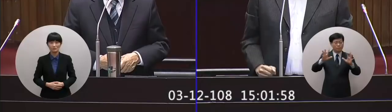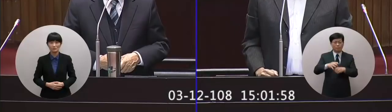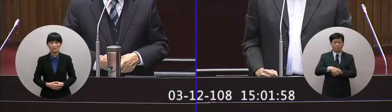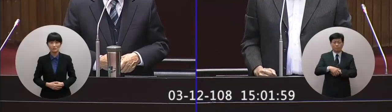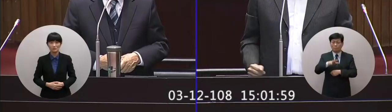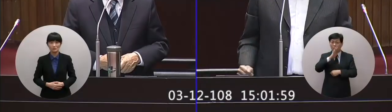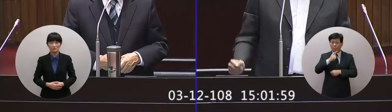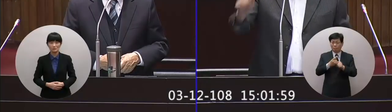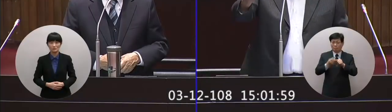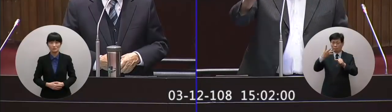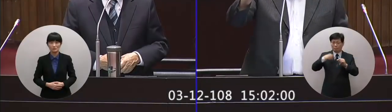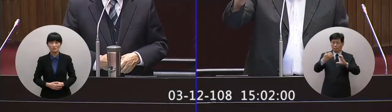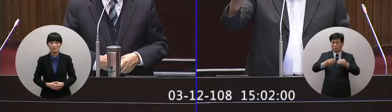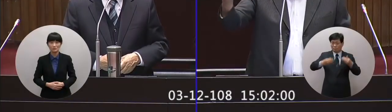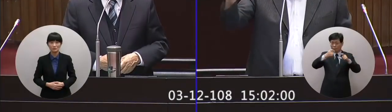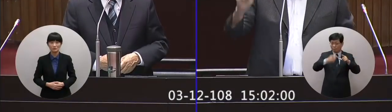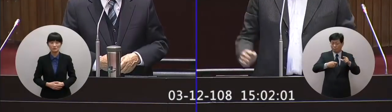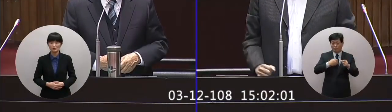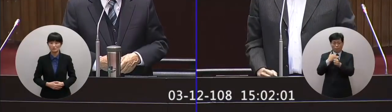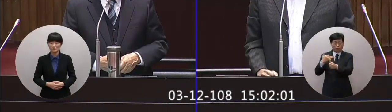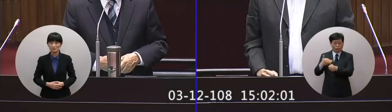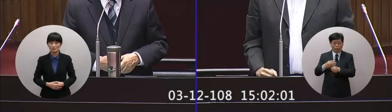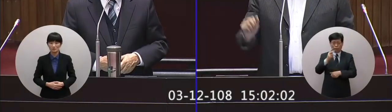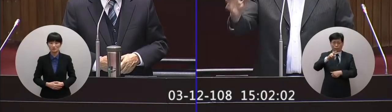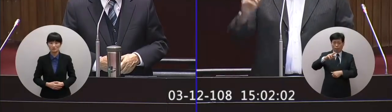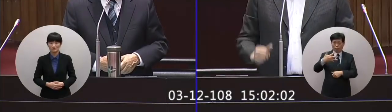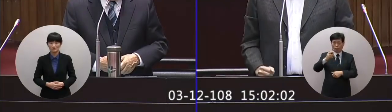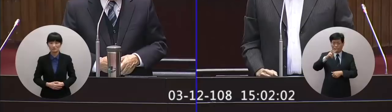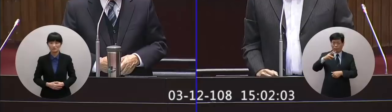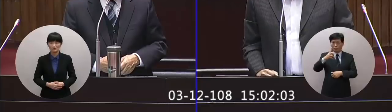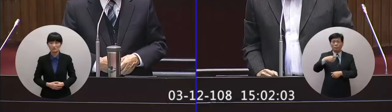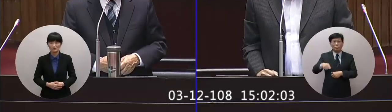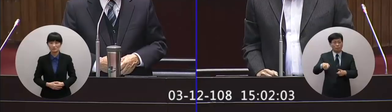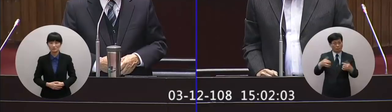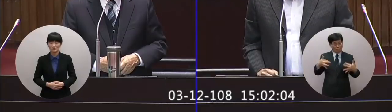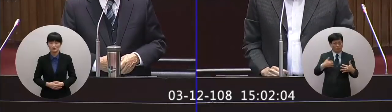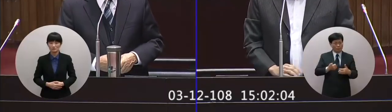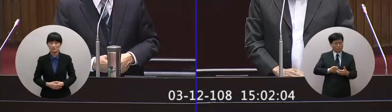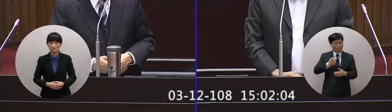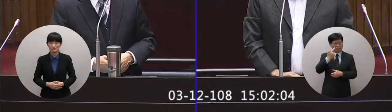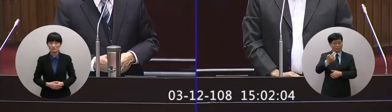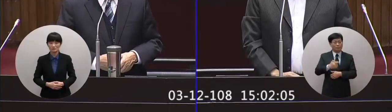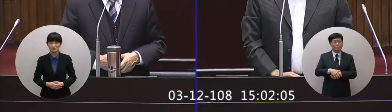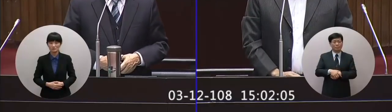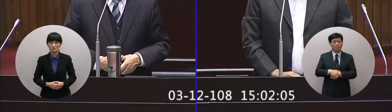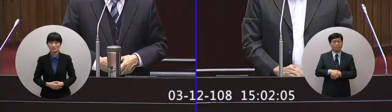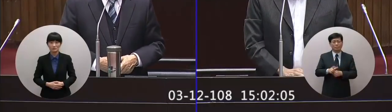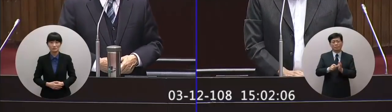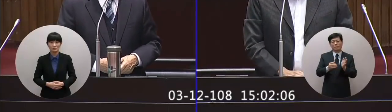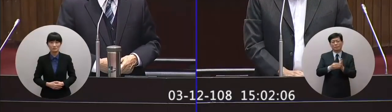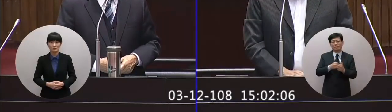华映一下子解雇了2300多个劳动人口，就是劳工，这个问题非同小可。